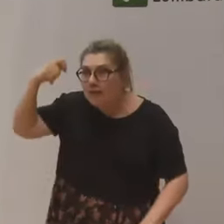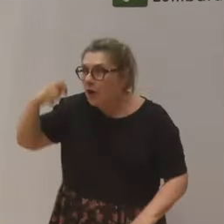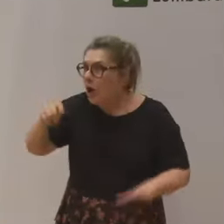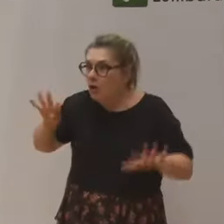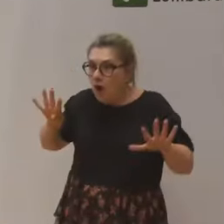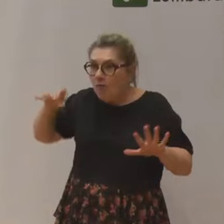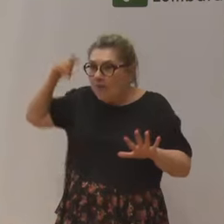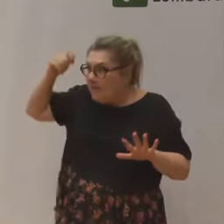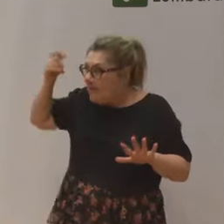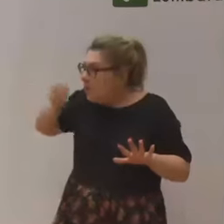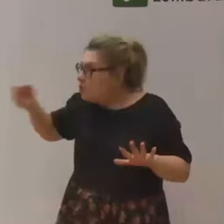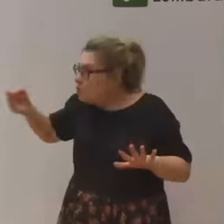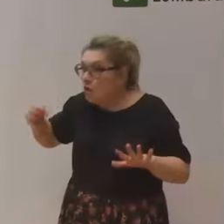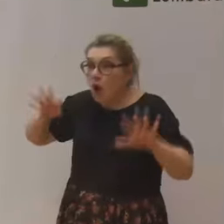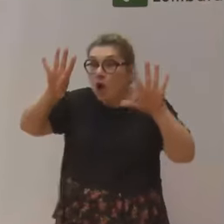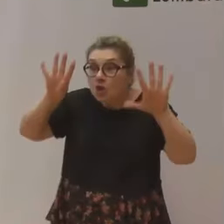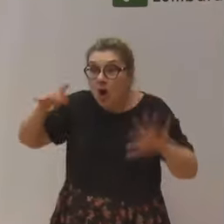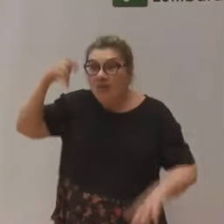9 video, giusto?